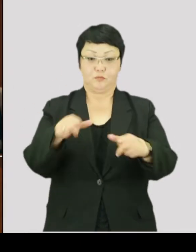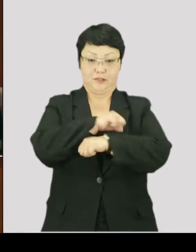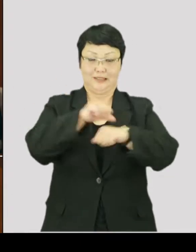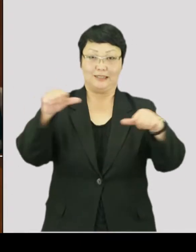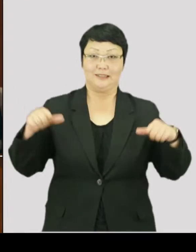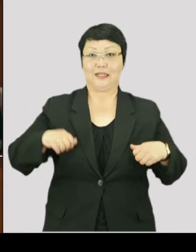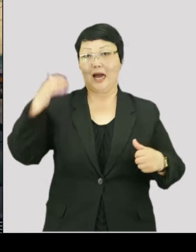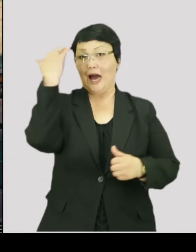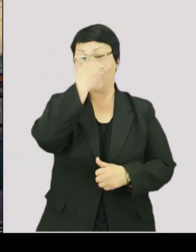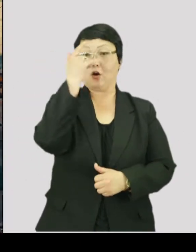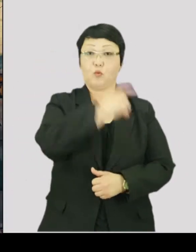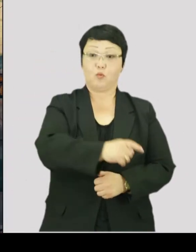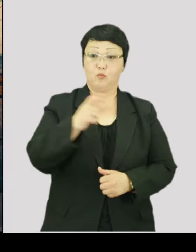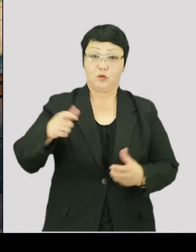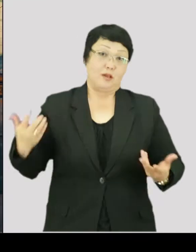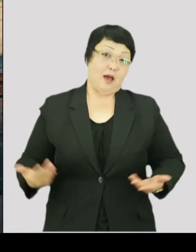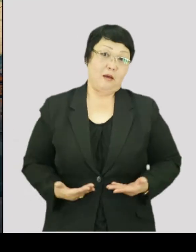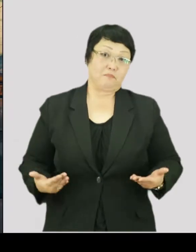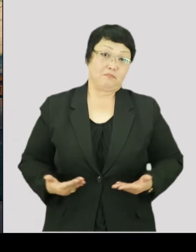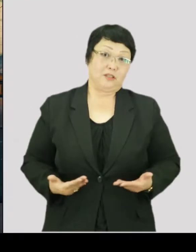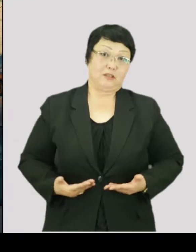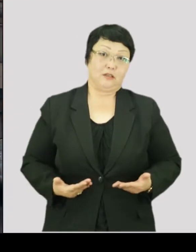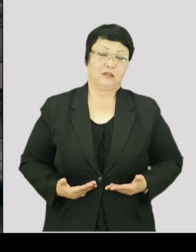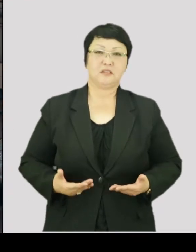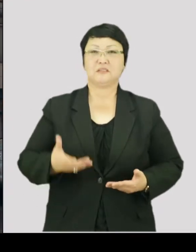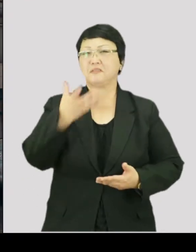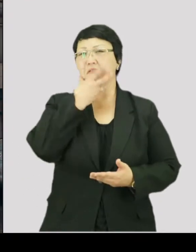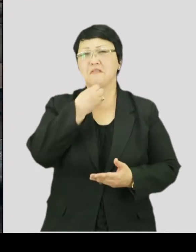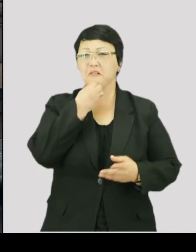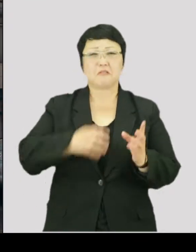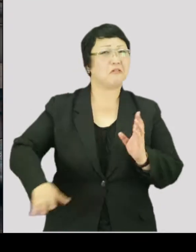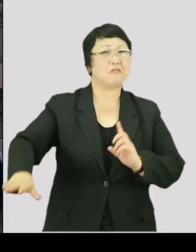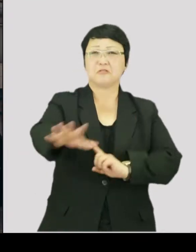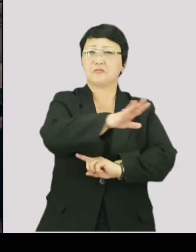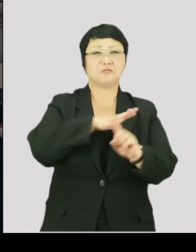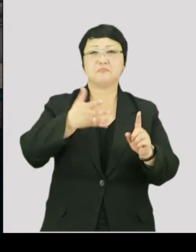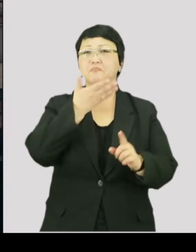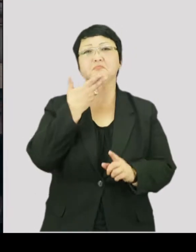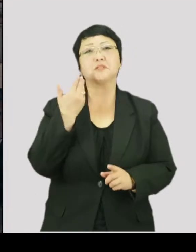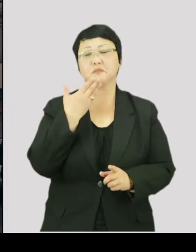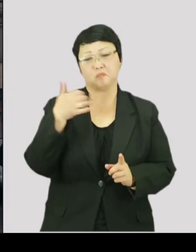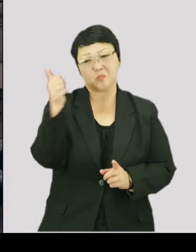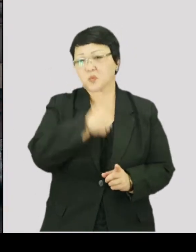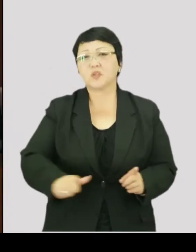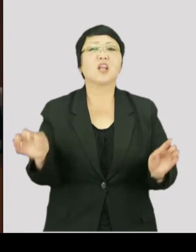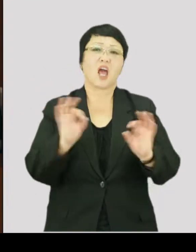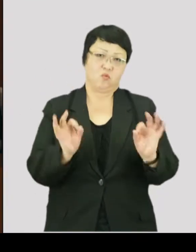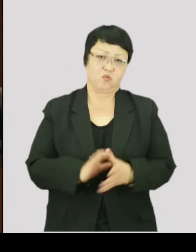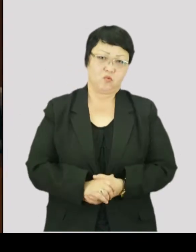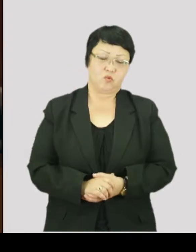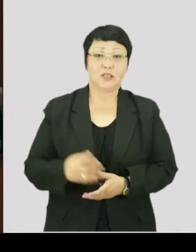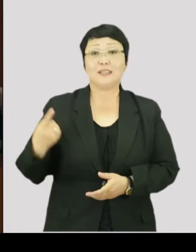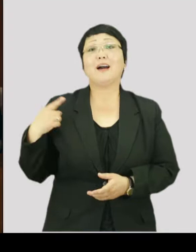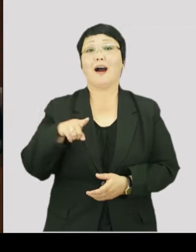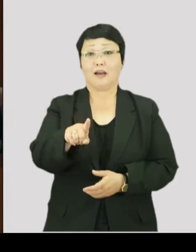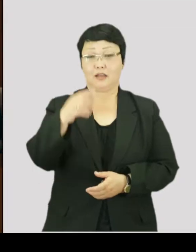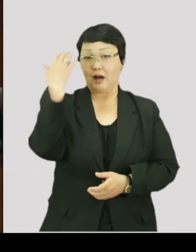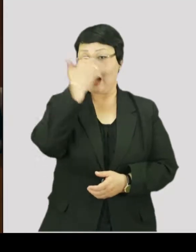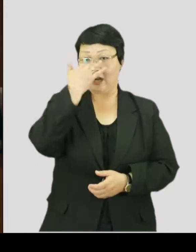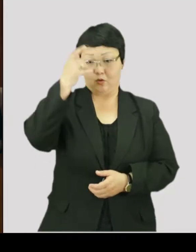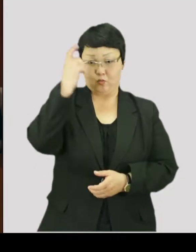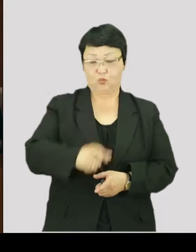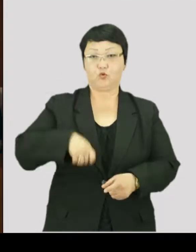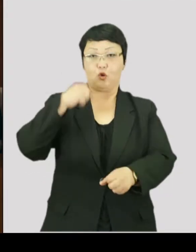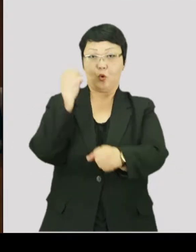иргэд тэр тусмаа хараагүй хүмүүс амьдрахад бол одоо тийм таатай орчин бүрдээгүй. Яагаад би ингэж хэлж байгааг бол одоо